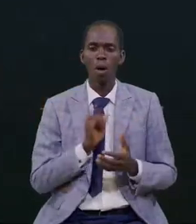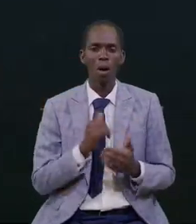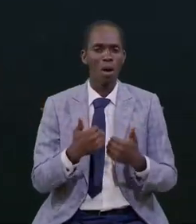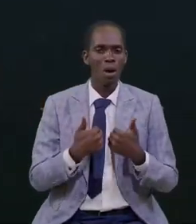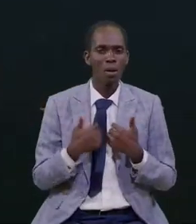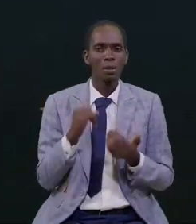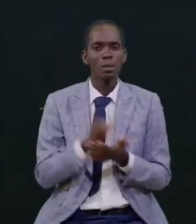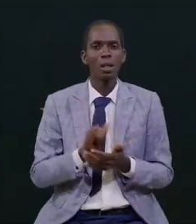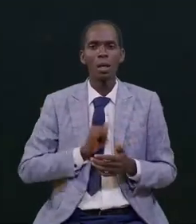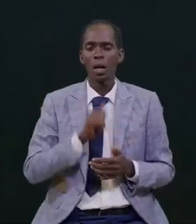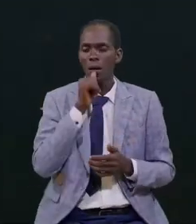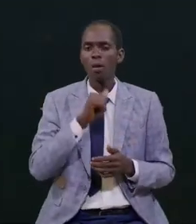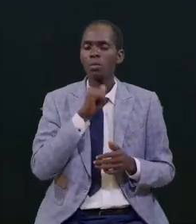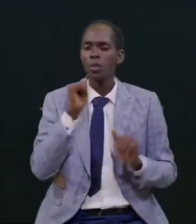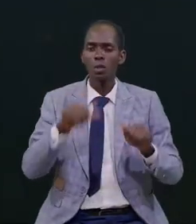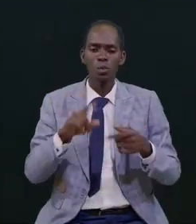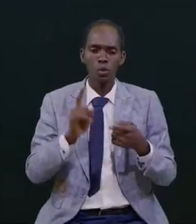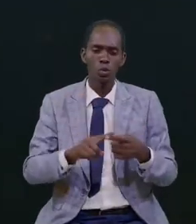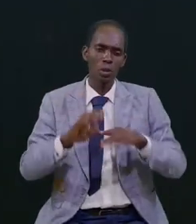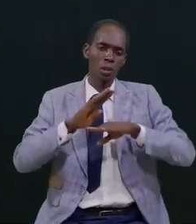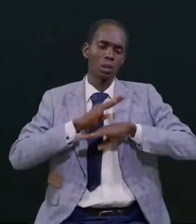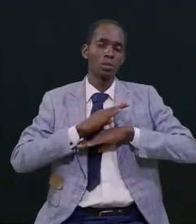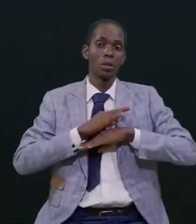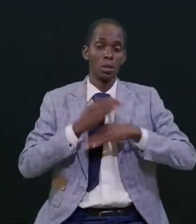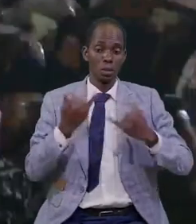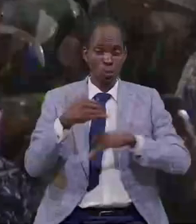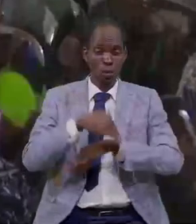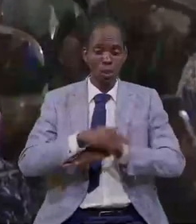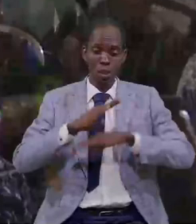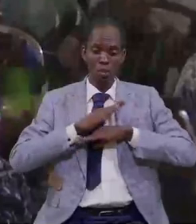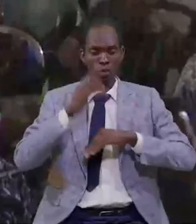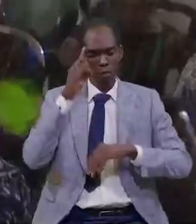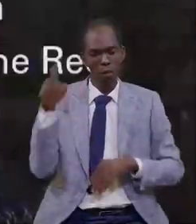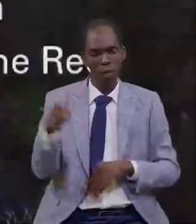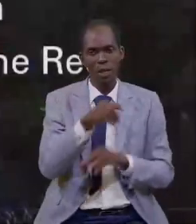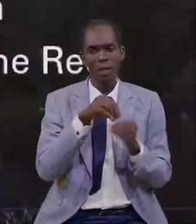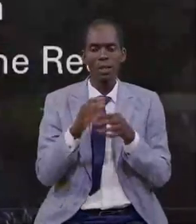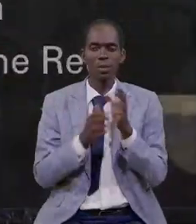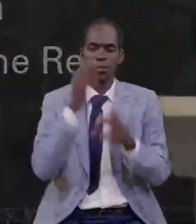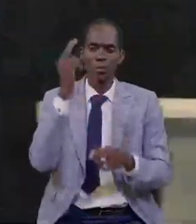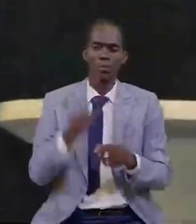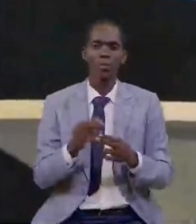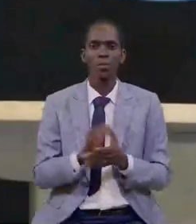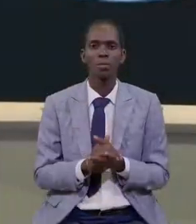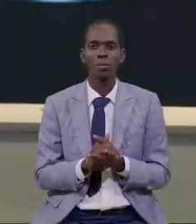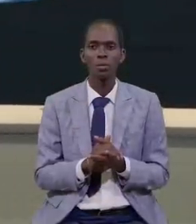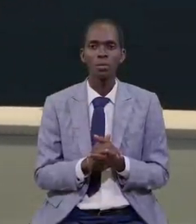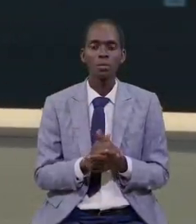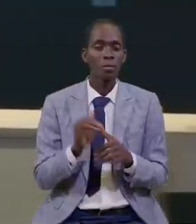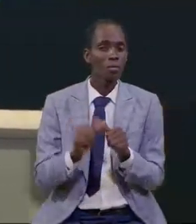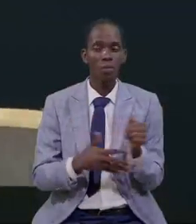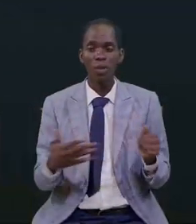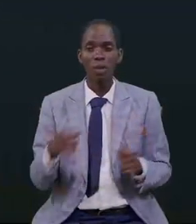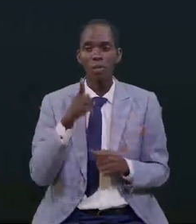pas pu satisfaire jusque là ce soir la satisfaction viendra pour toi tout ce dont tu